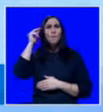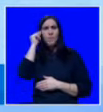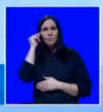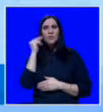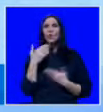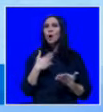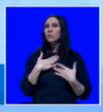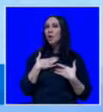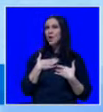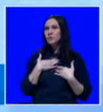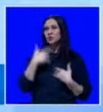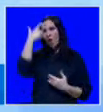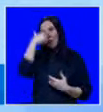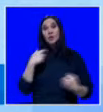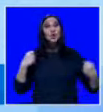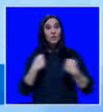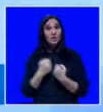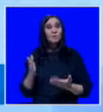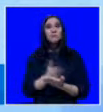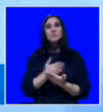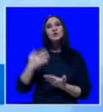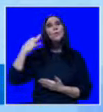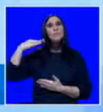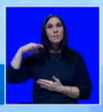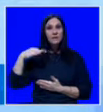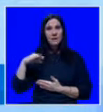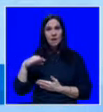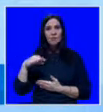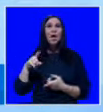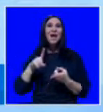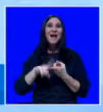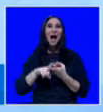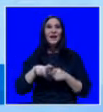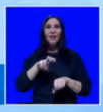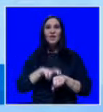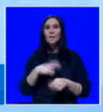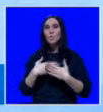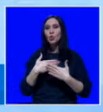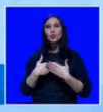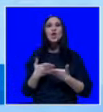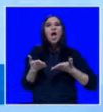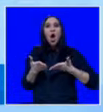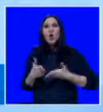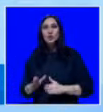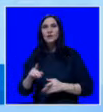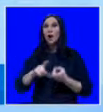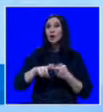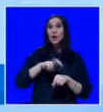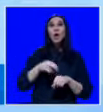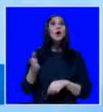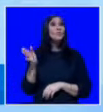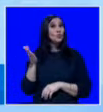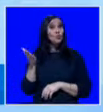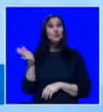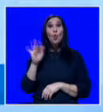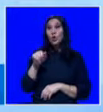този личен конфликт между президента и Карадая по отношение родината на Карадая, дори и тогава ДПС